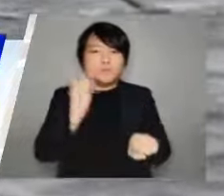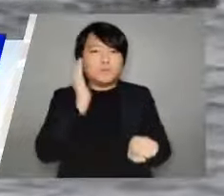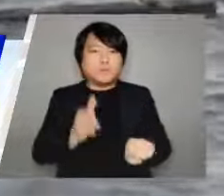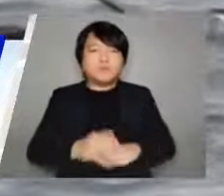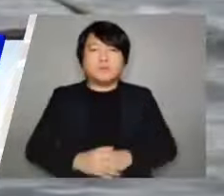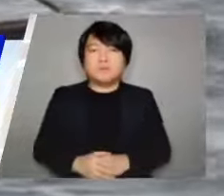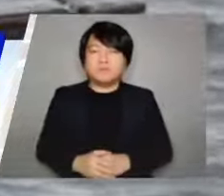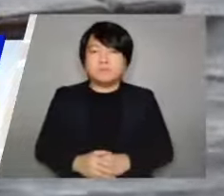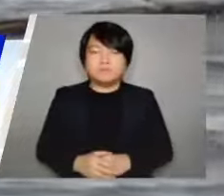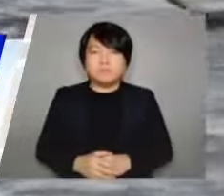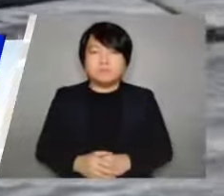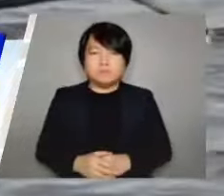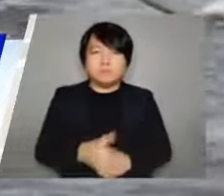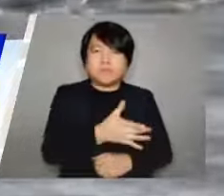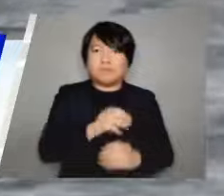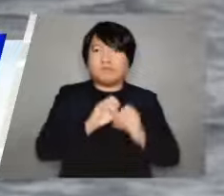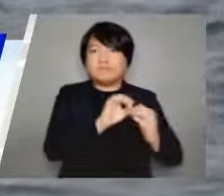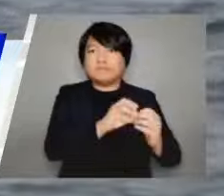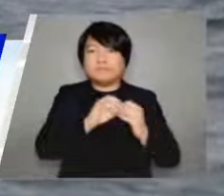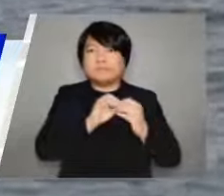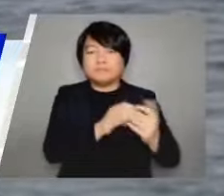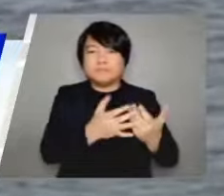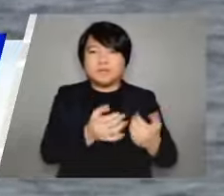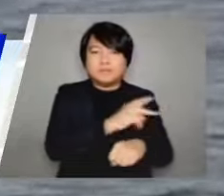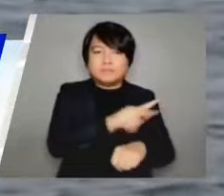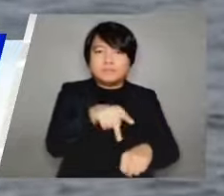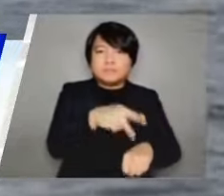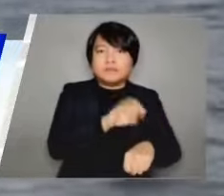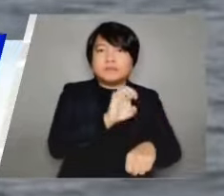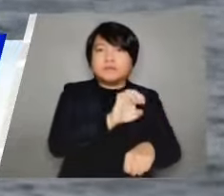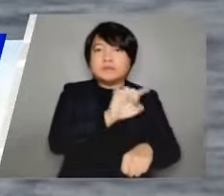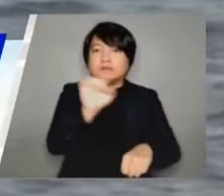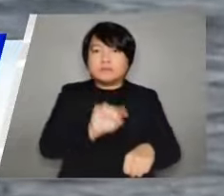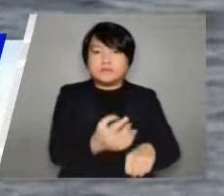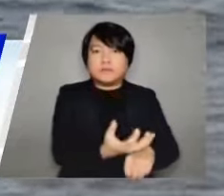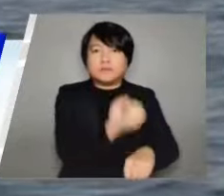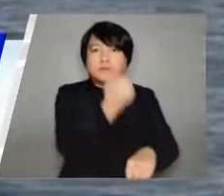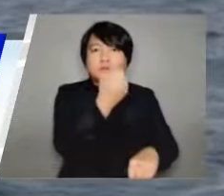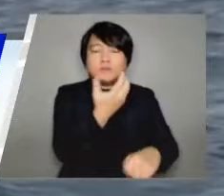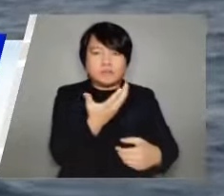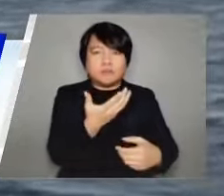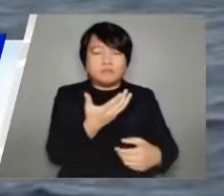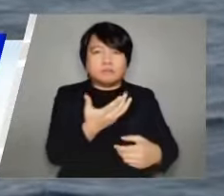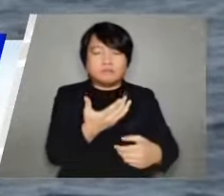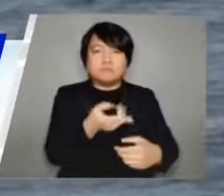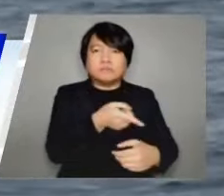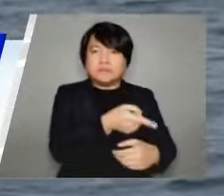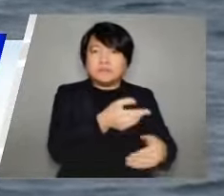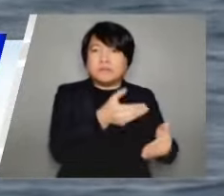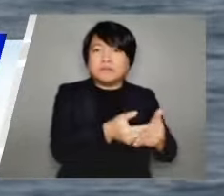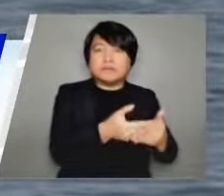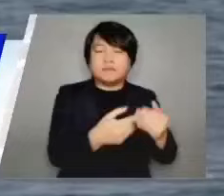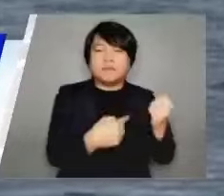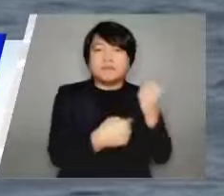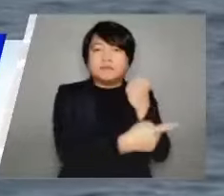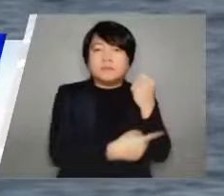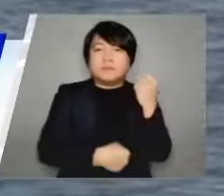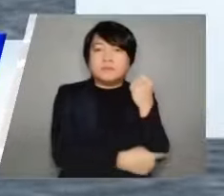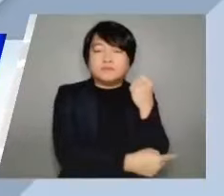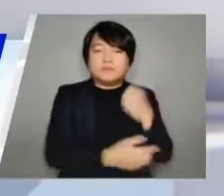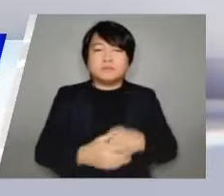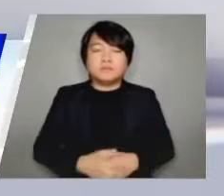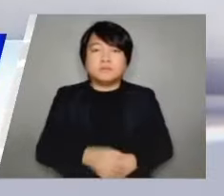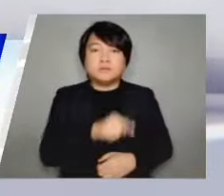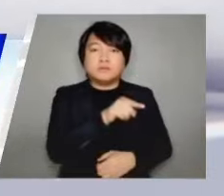Exclusive Economic Zone o EEZ ng Pilipinas, kundi nasa teritoryo din ng Zambales. Igigit daw ng mga mangingisda ang kanilang